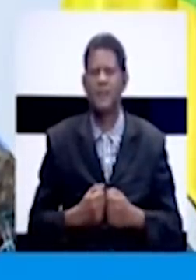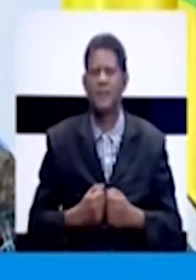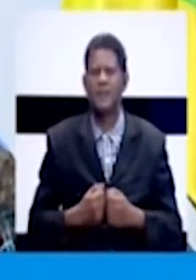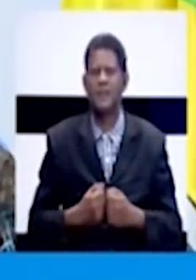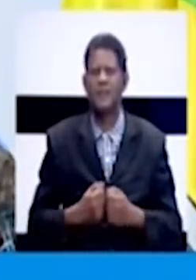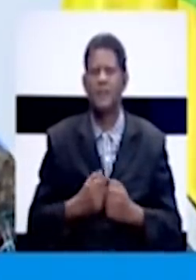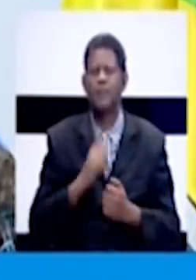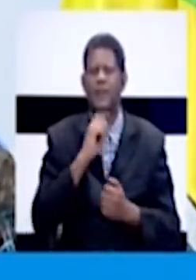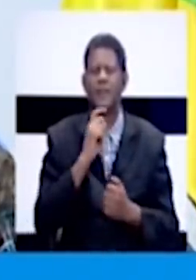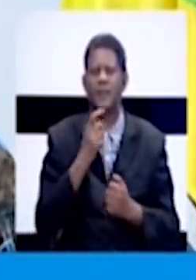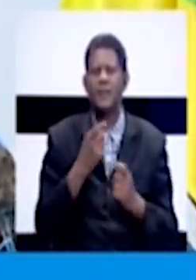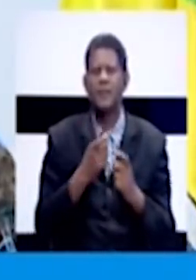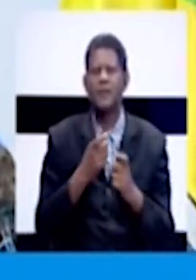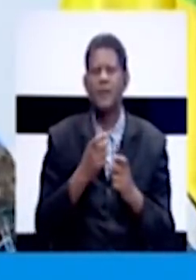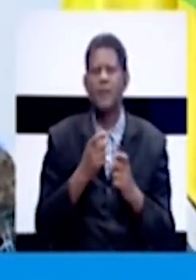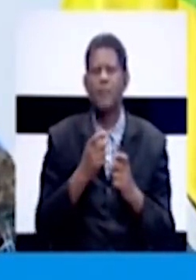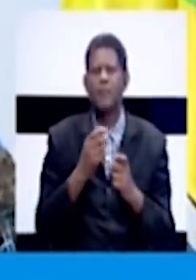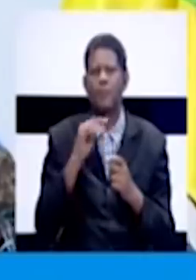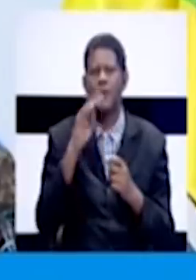ካላሽን ነው፣ መትረየስ ነው፣